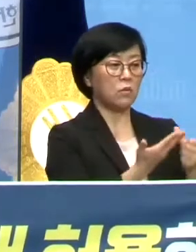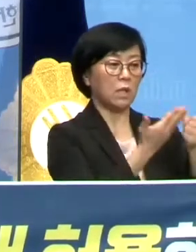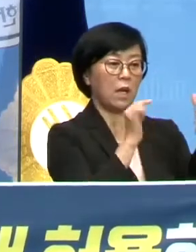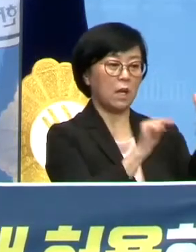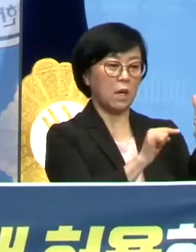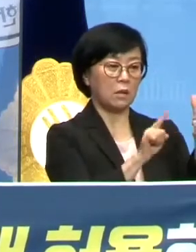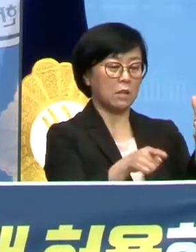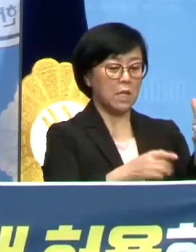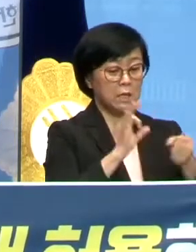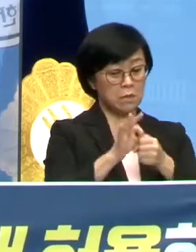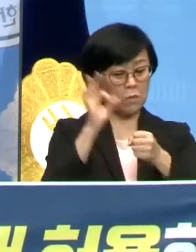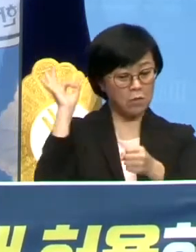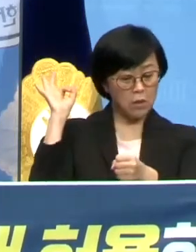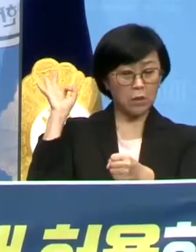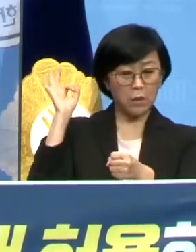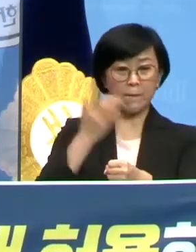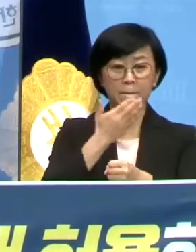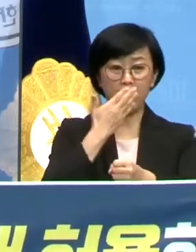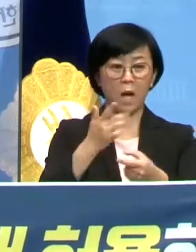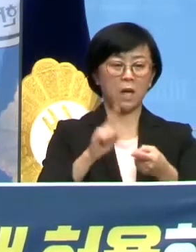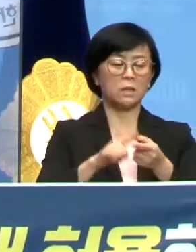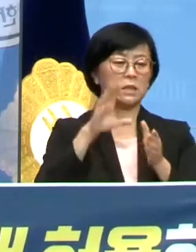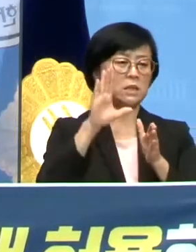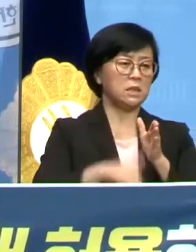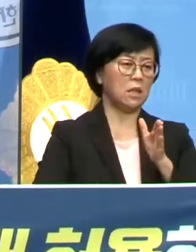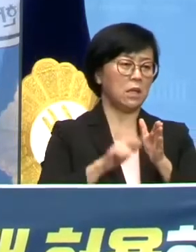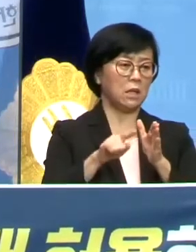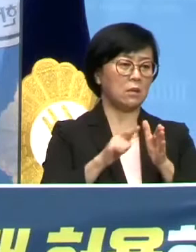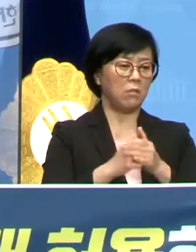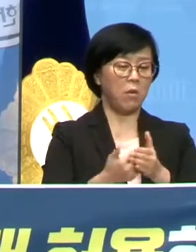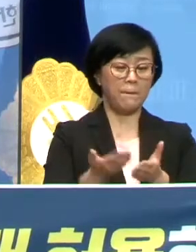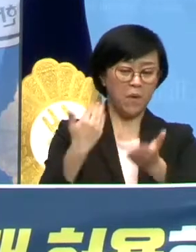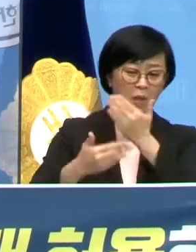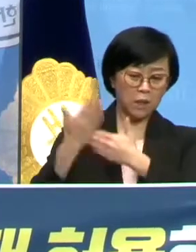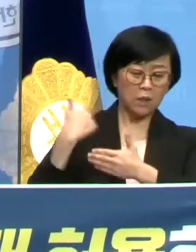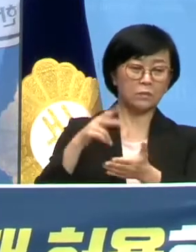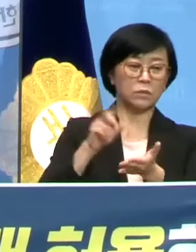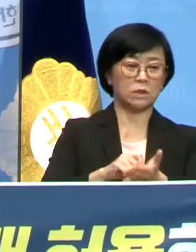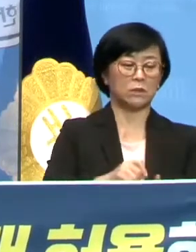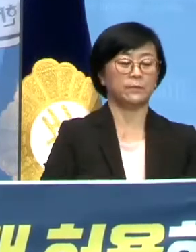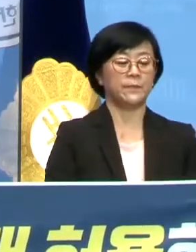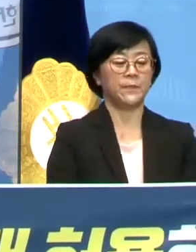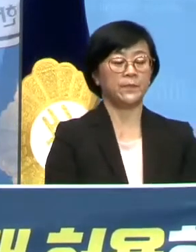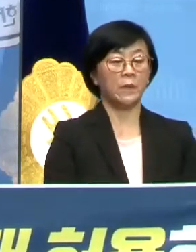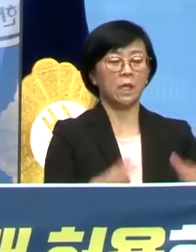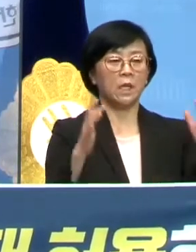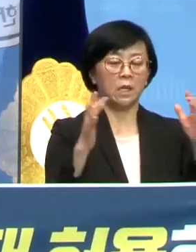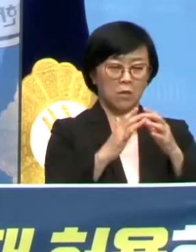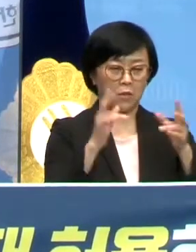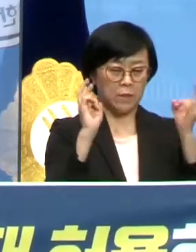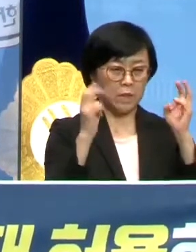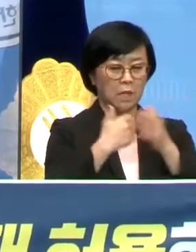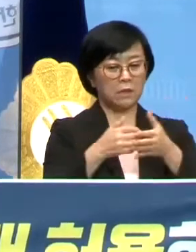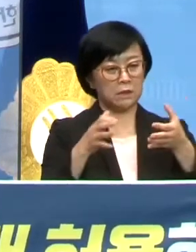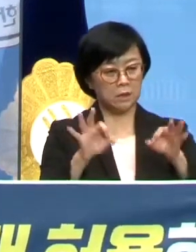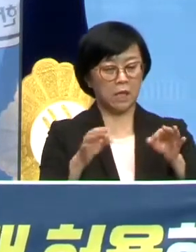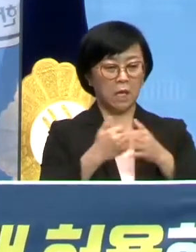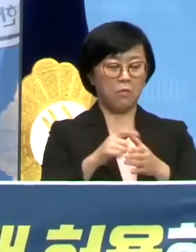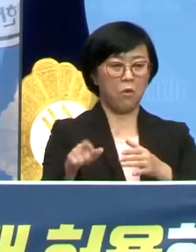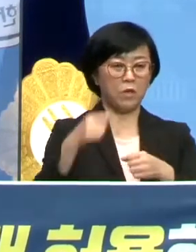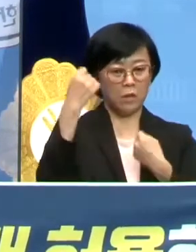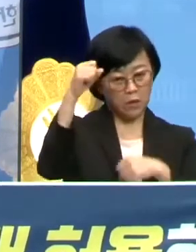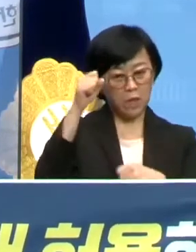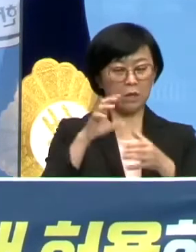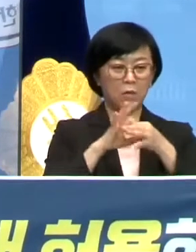것은 십 년 전에나 할 수 있을 법한 시대착오적인 주장입니다 더불어 포털 회사부터 은행 엔터테인먼트 는